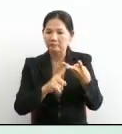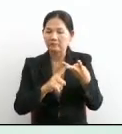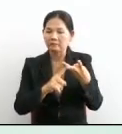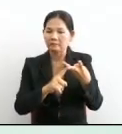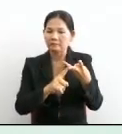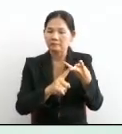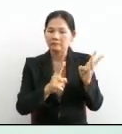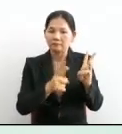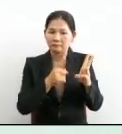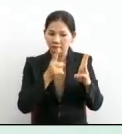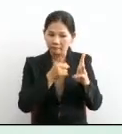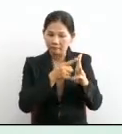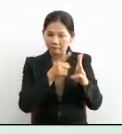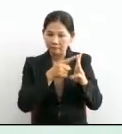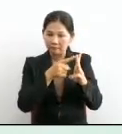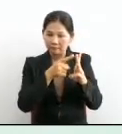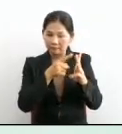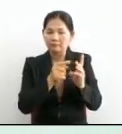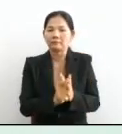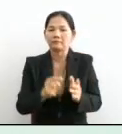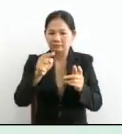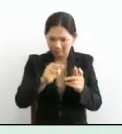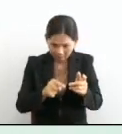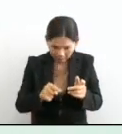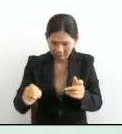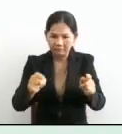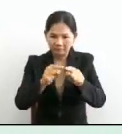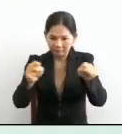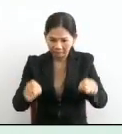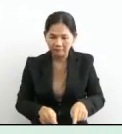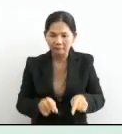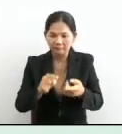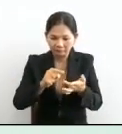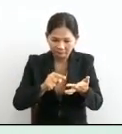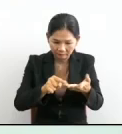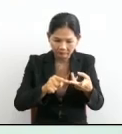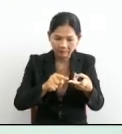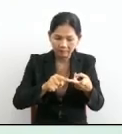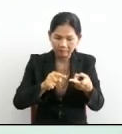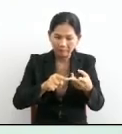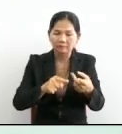cha anh chăng này cử cố sinh nhạc kri nơi con nông bảo ọp tỷ pi